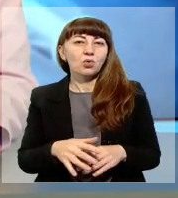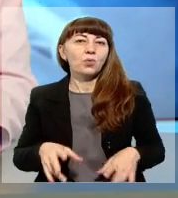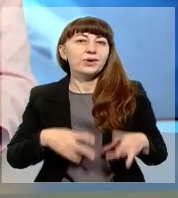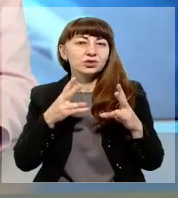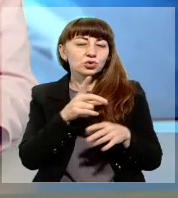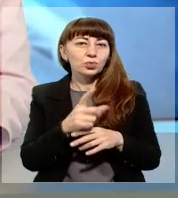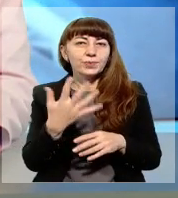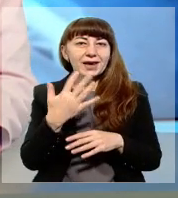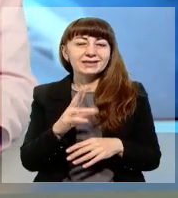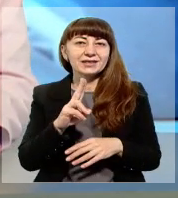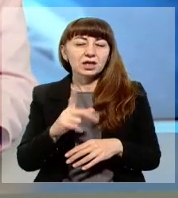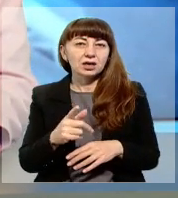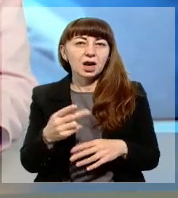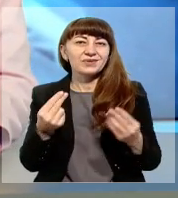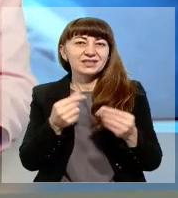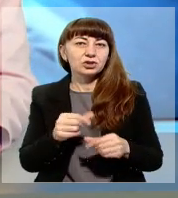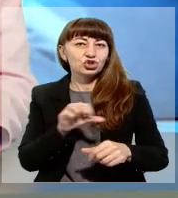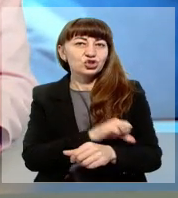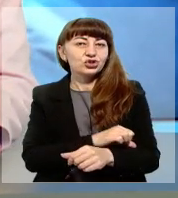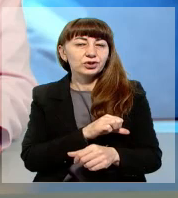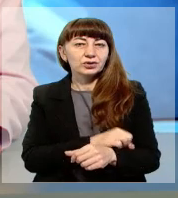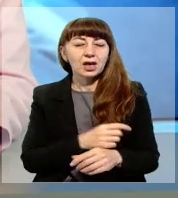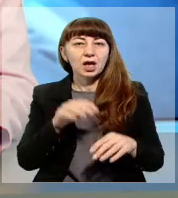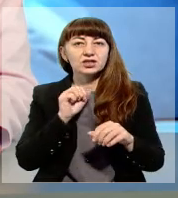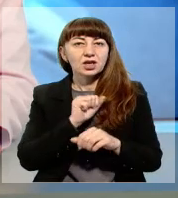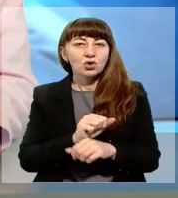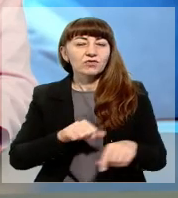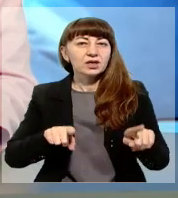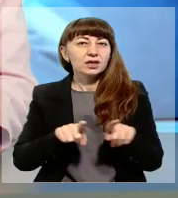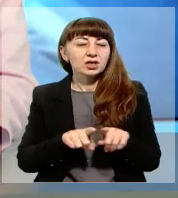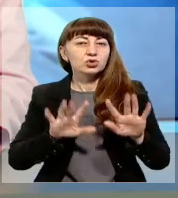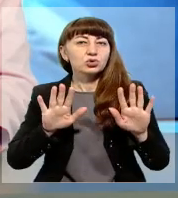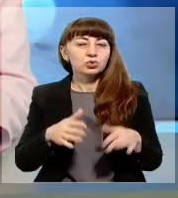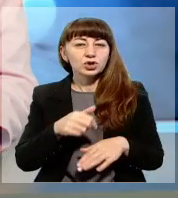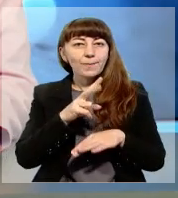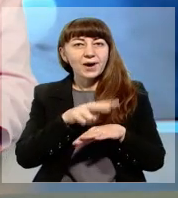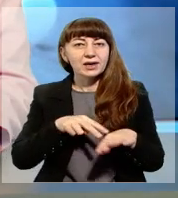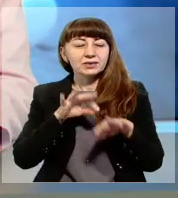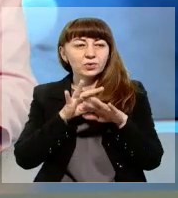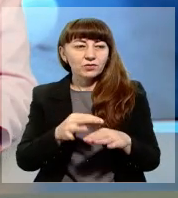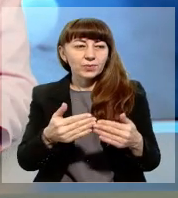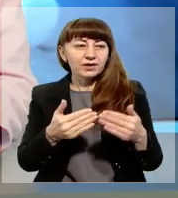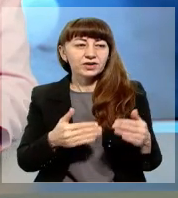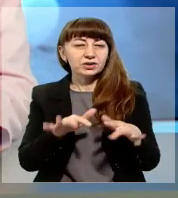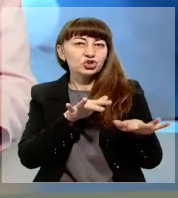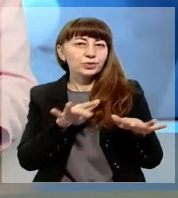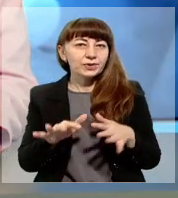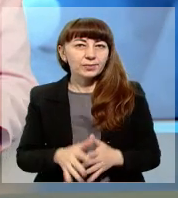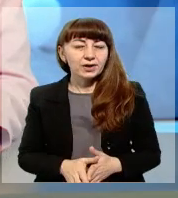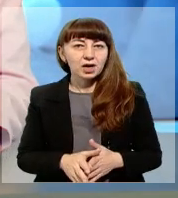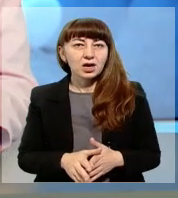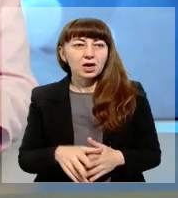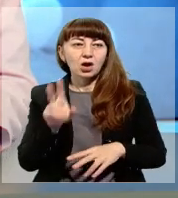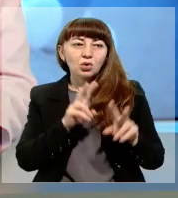килограмм синтетических средств. Для предупреждения таких случаев сотрудники правоохранительных органов проводят профилактические мероприятия, а